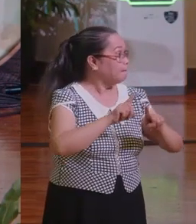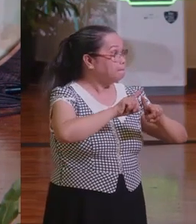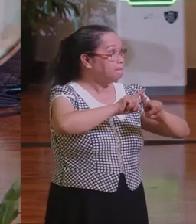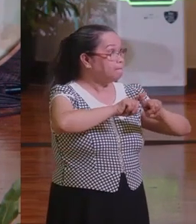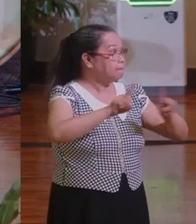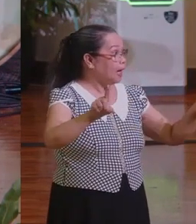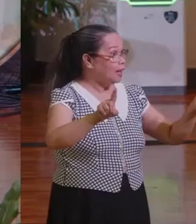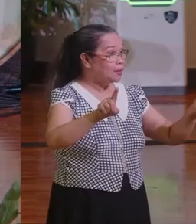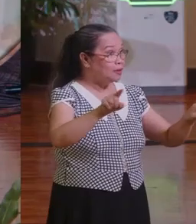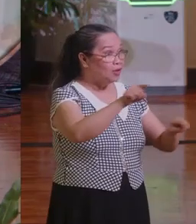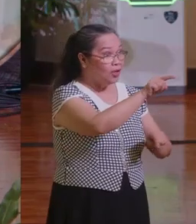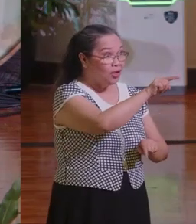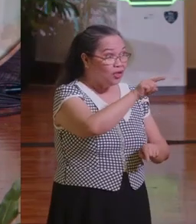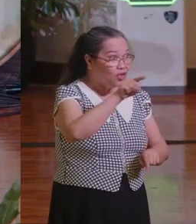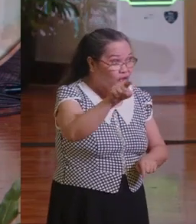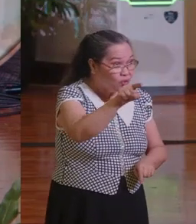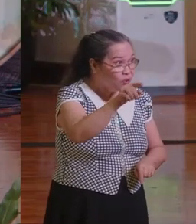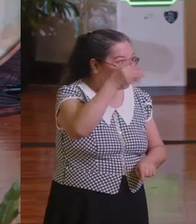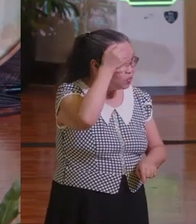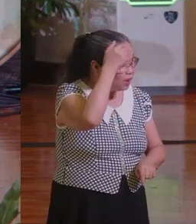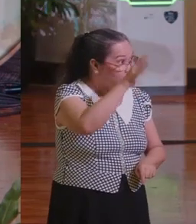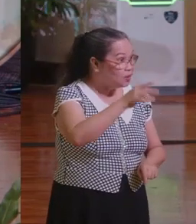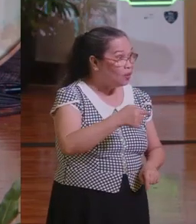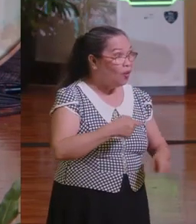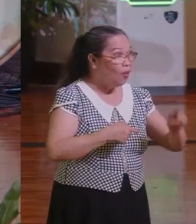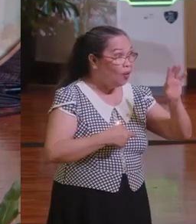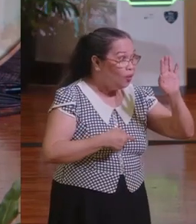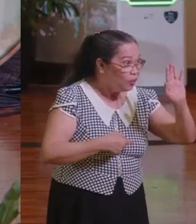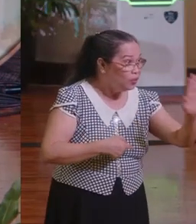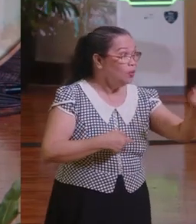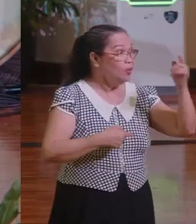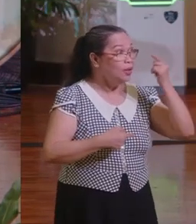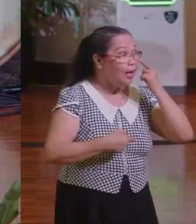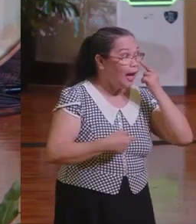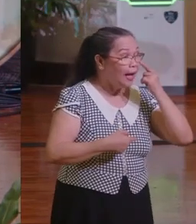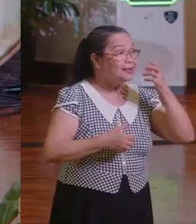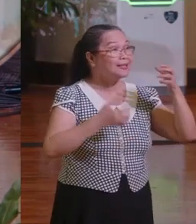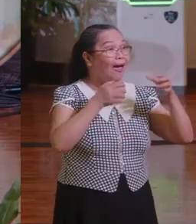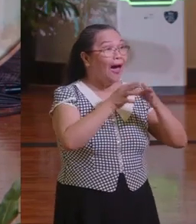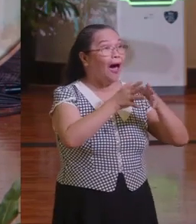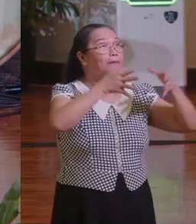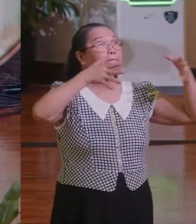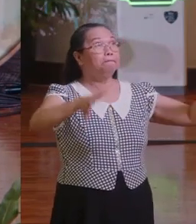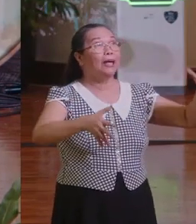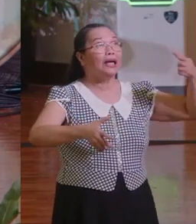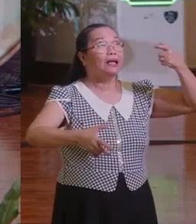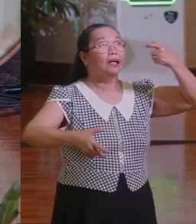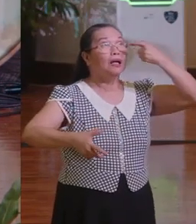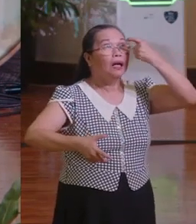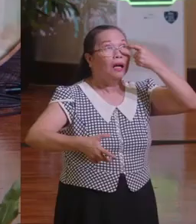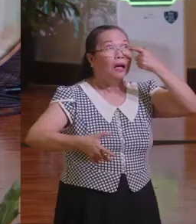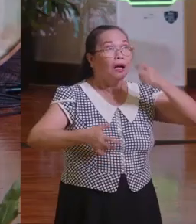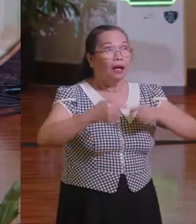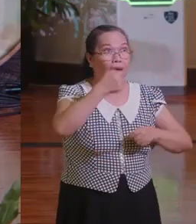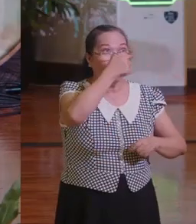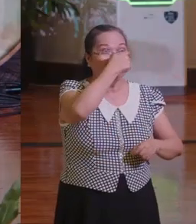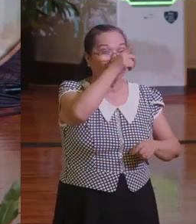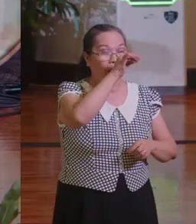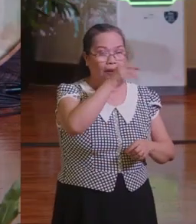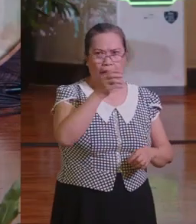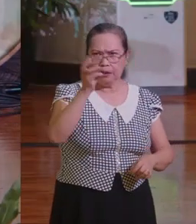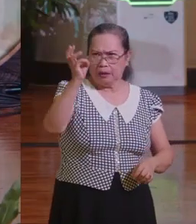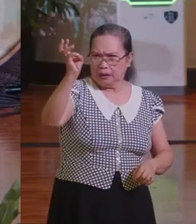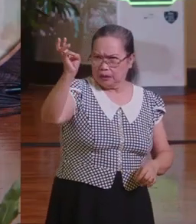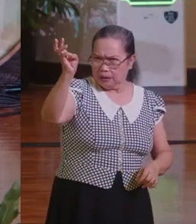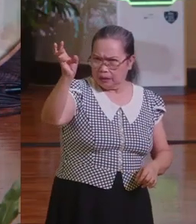But do not notice the log that is in your own eye. Ang bilis ninyong makapuna ng puwing, maliit na puwing